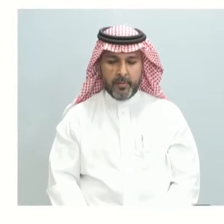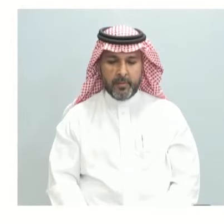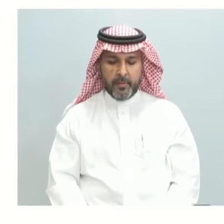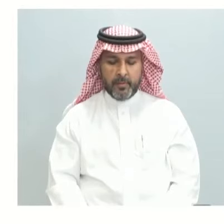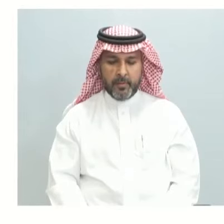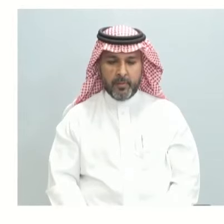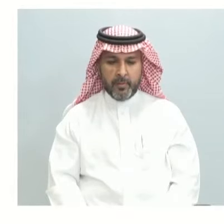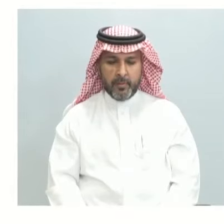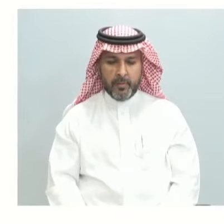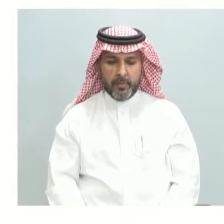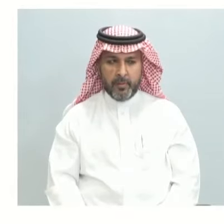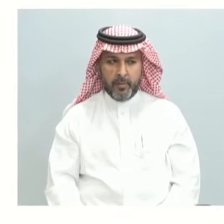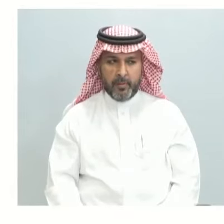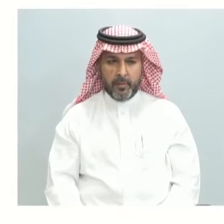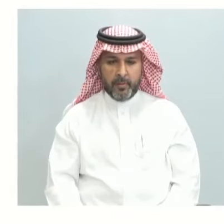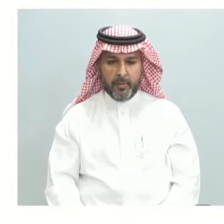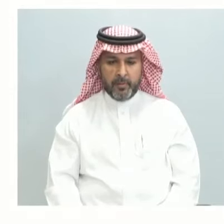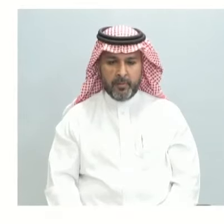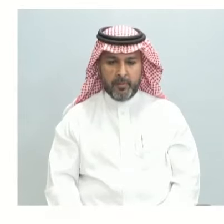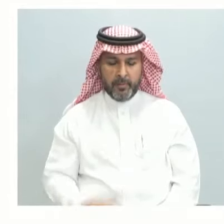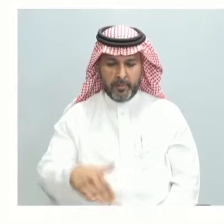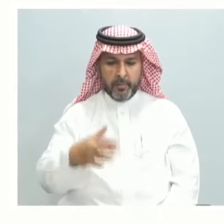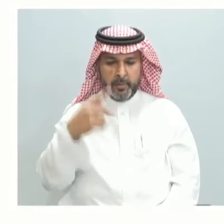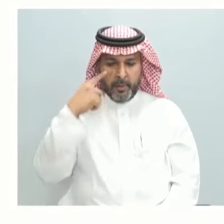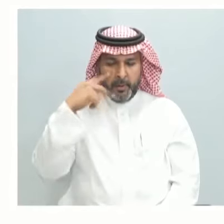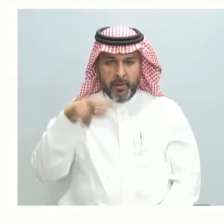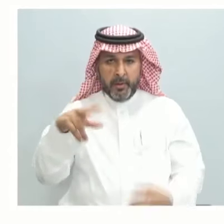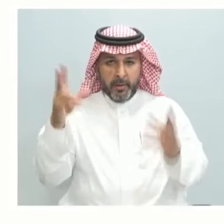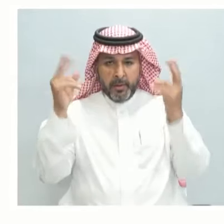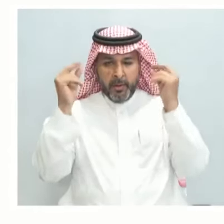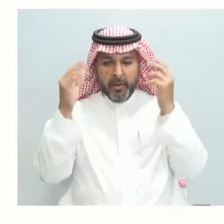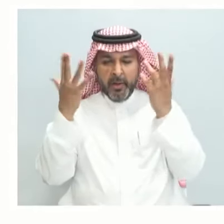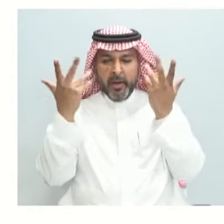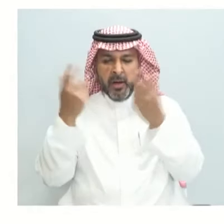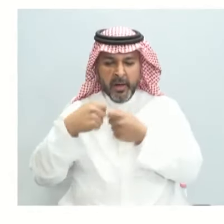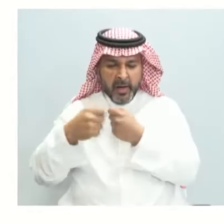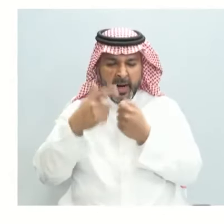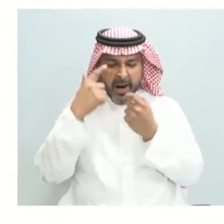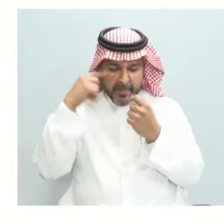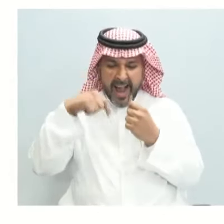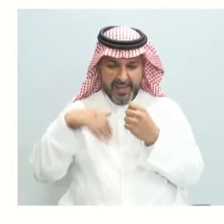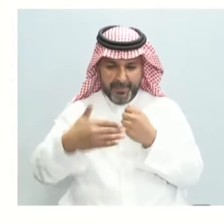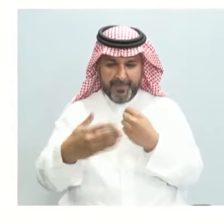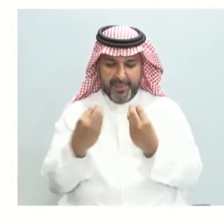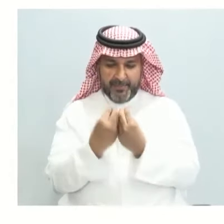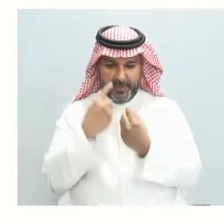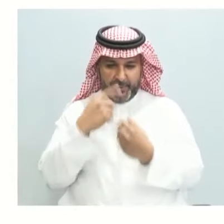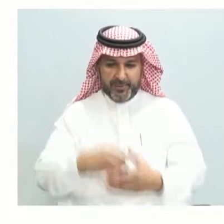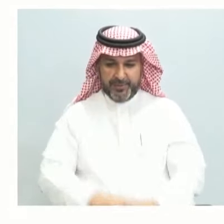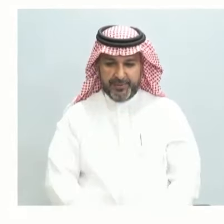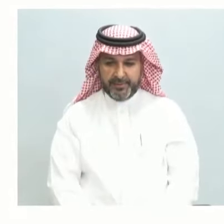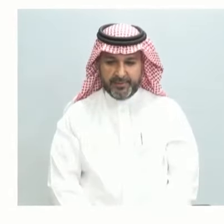هي حاصل ضربهما اذا سنتعرف اليوم على طريقه استعمال خاصيه التوزيع في